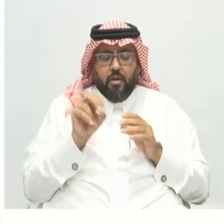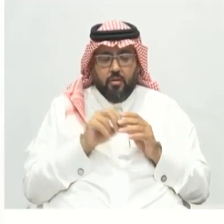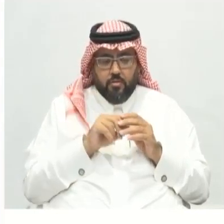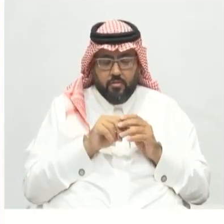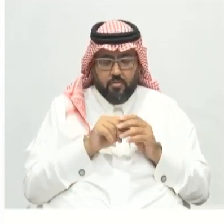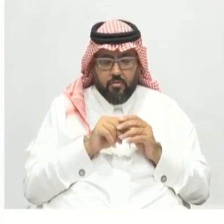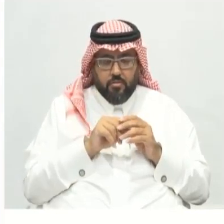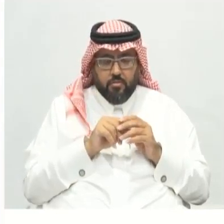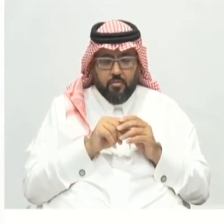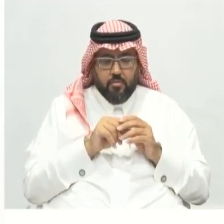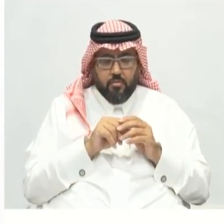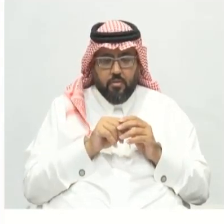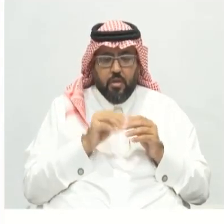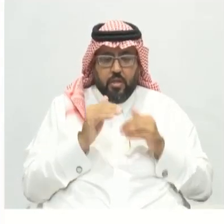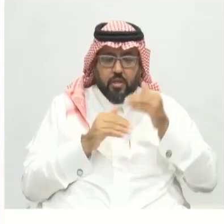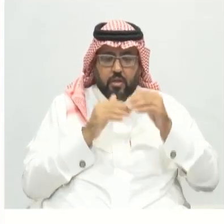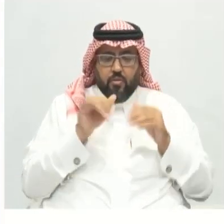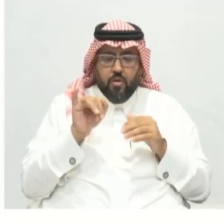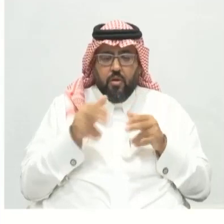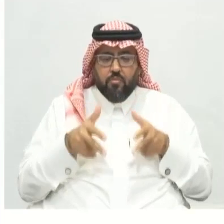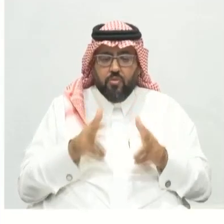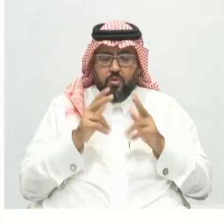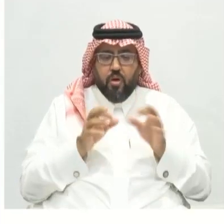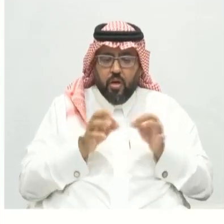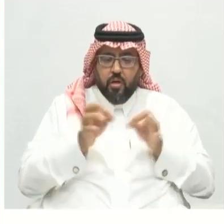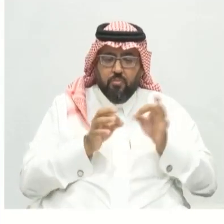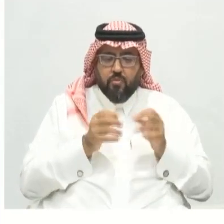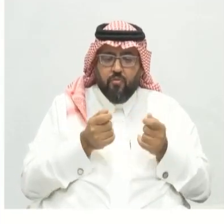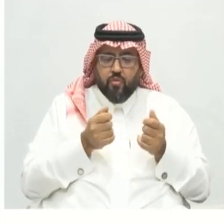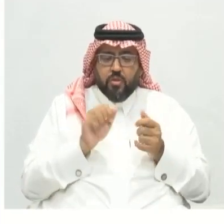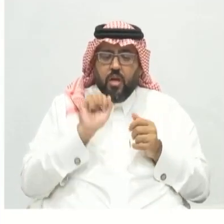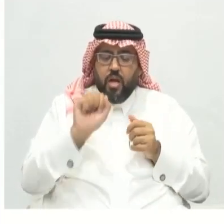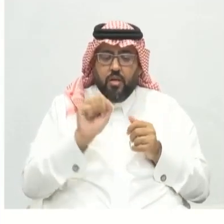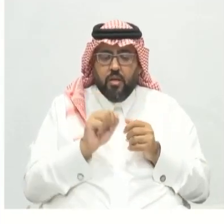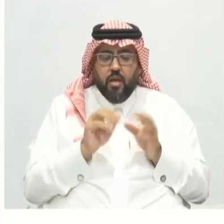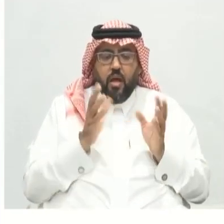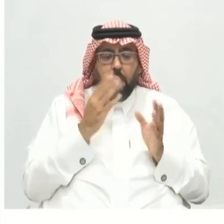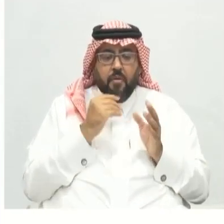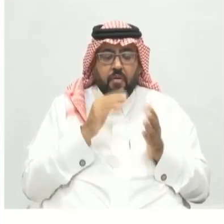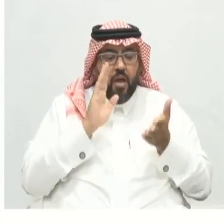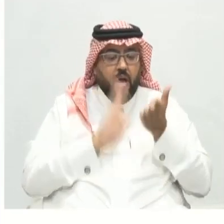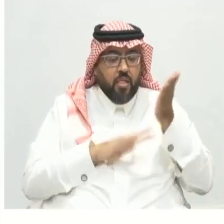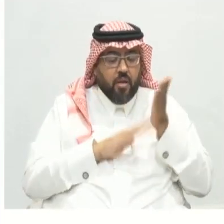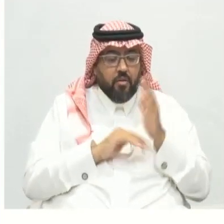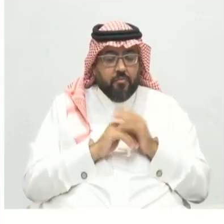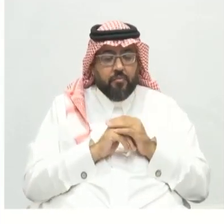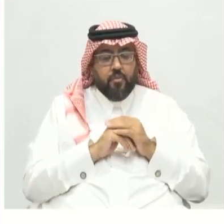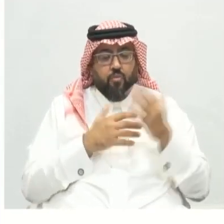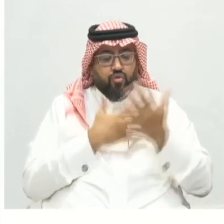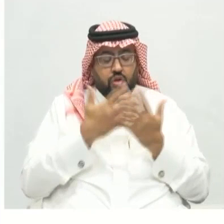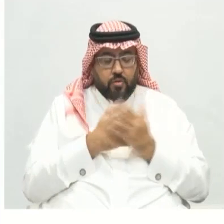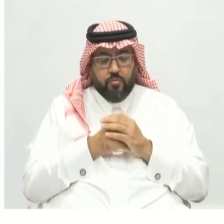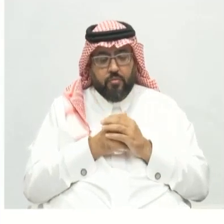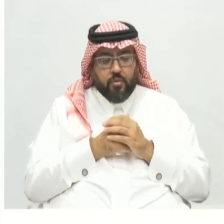النطاق تجاوز المشروع حدود الميزانيه المخصصه عدم تحديد المخاطر والمشكلات